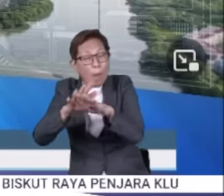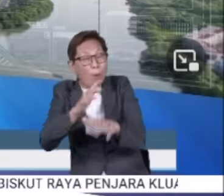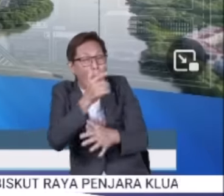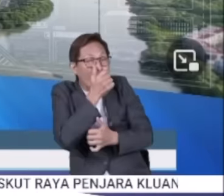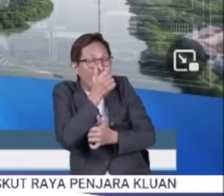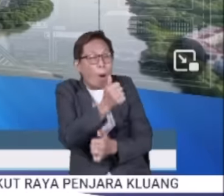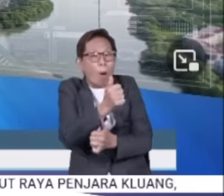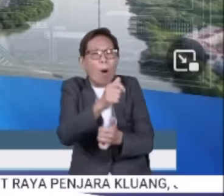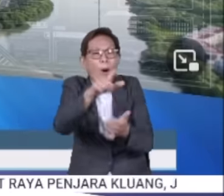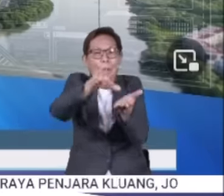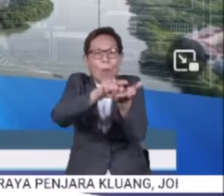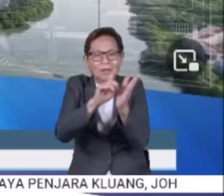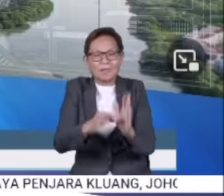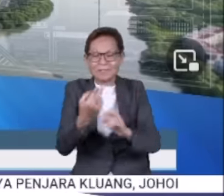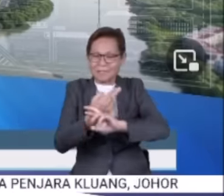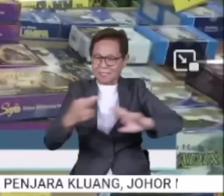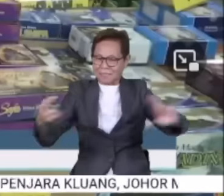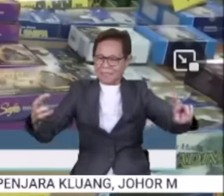disediakan Serina Olivia Chong.